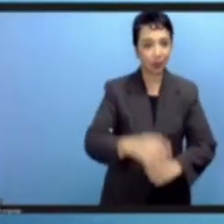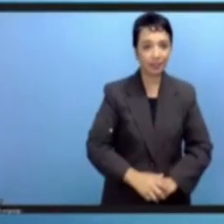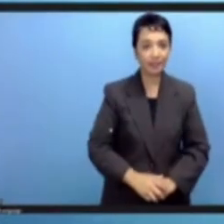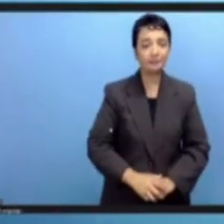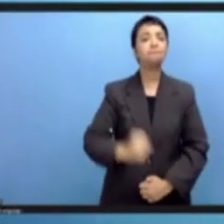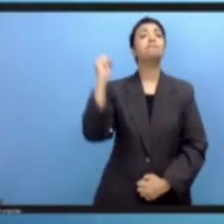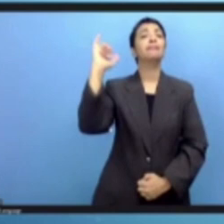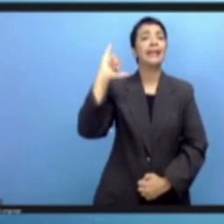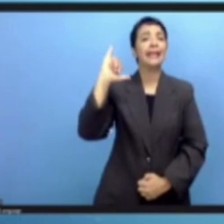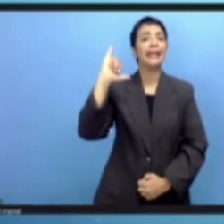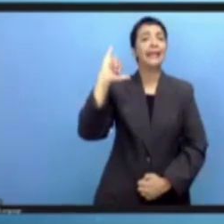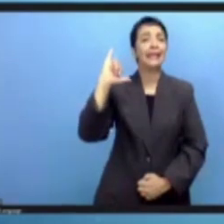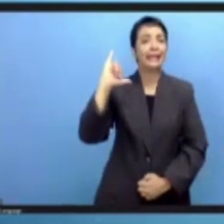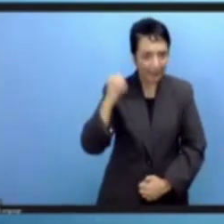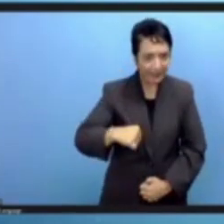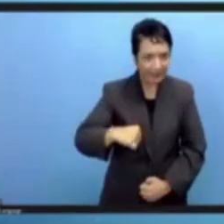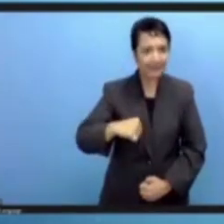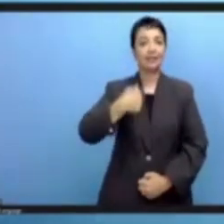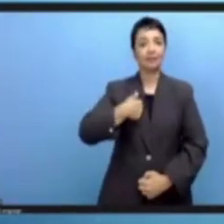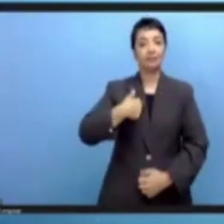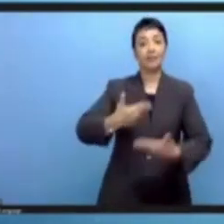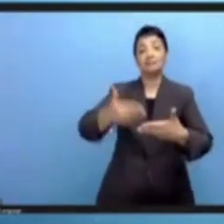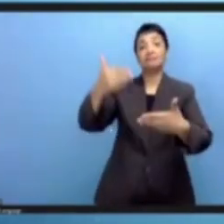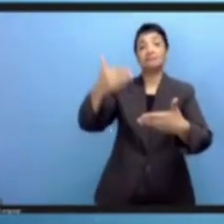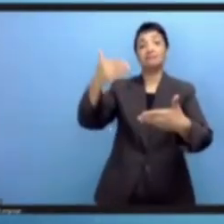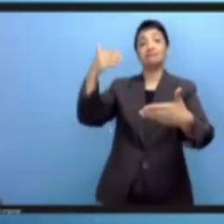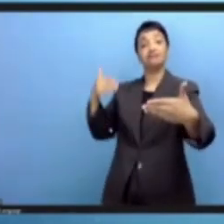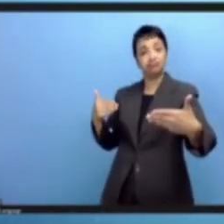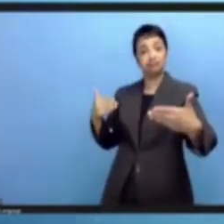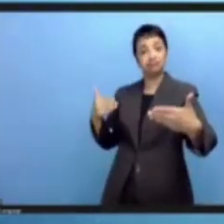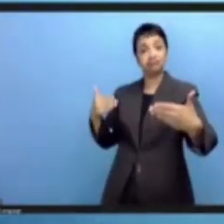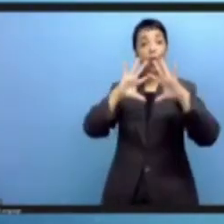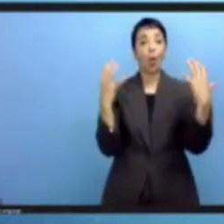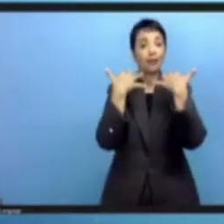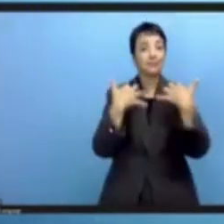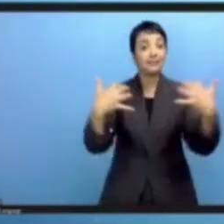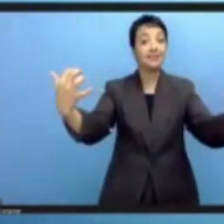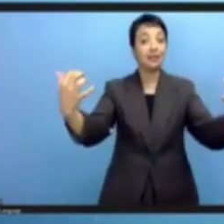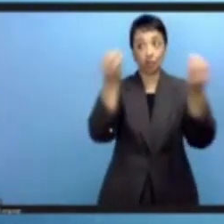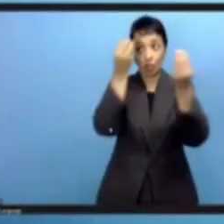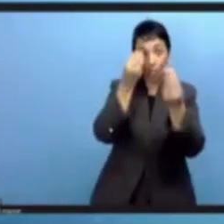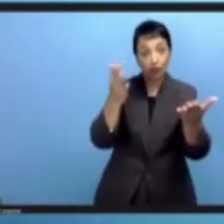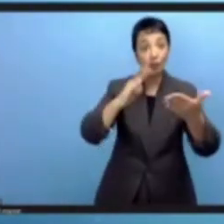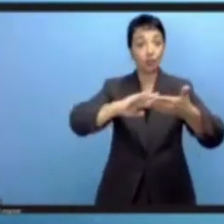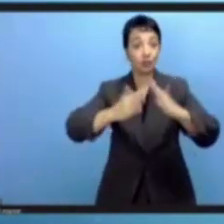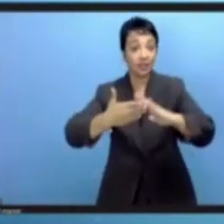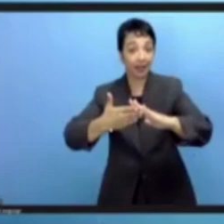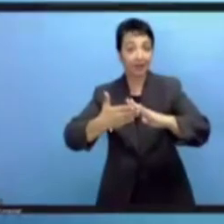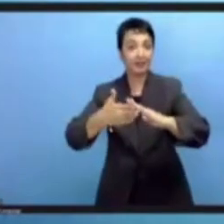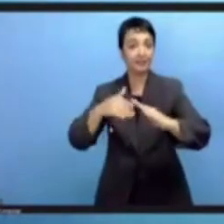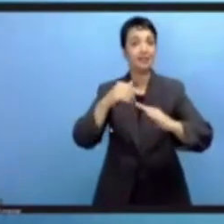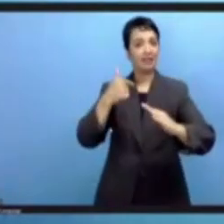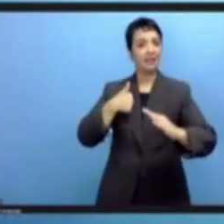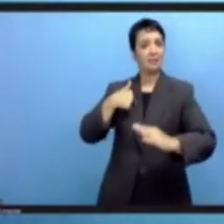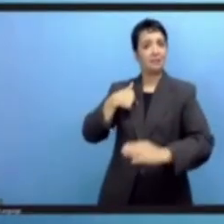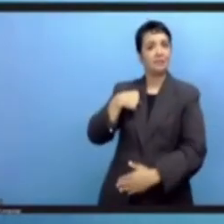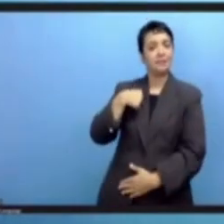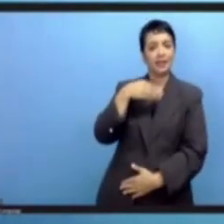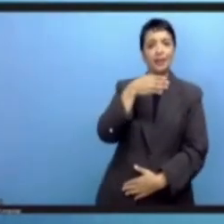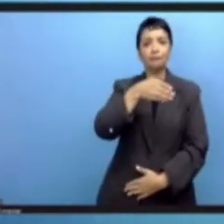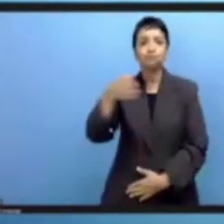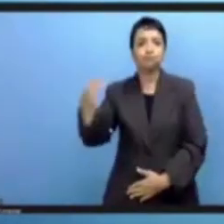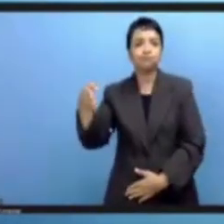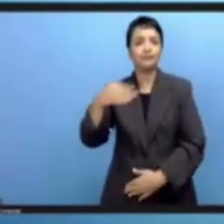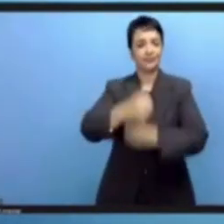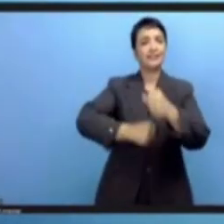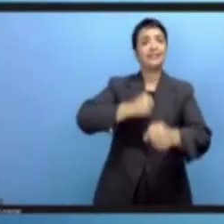répondre aux questions de Dorine. En effet, j'ai assisté au sommet de 2005, le sommet de sur la